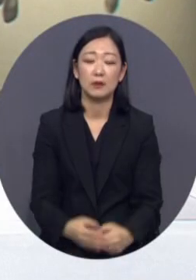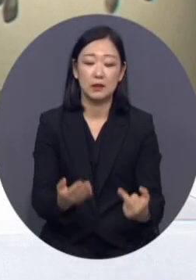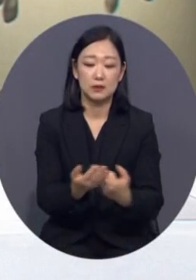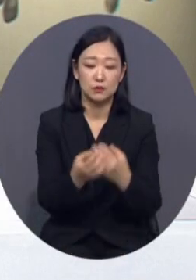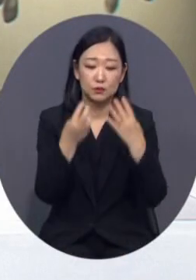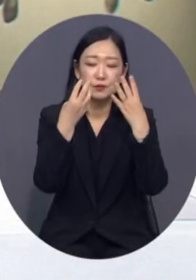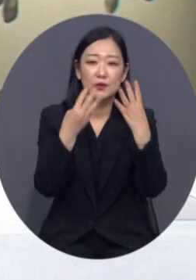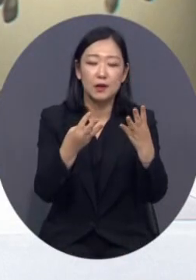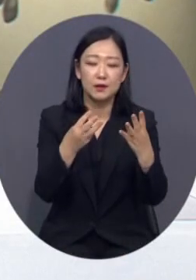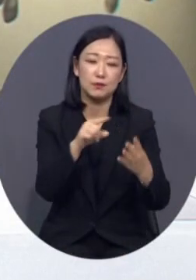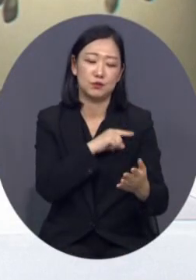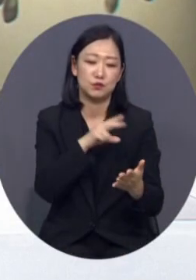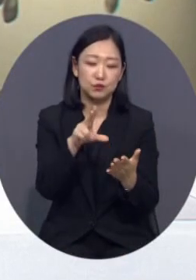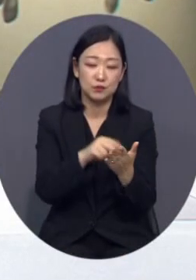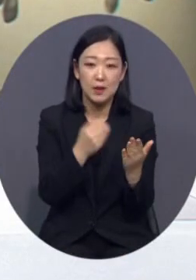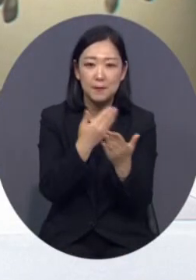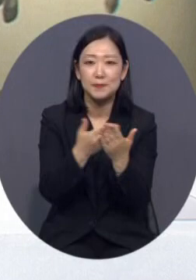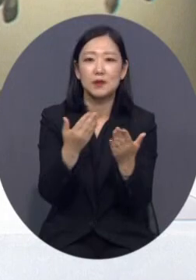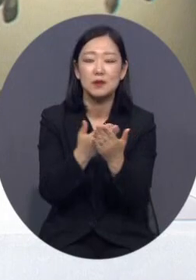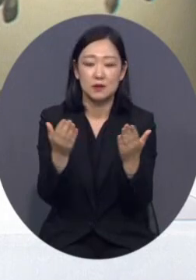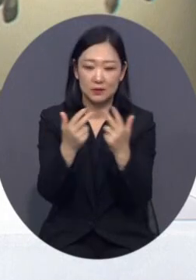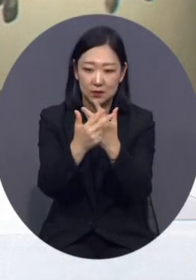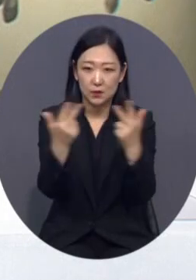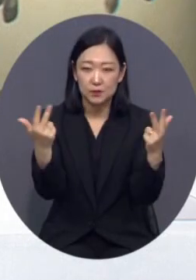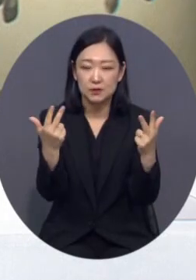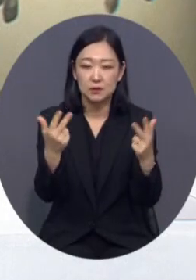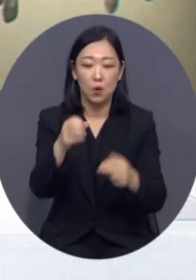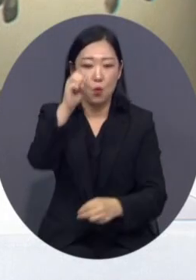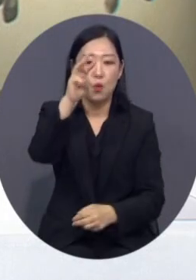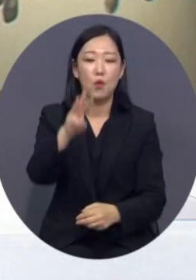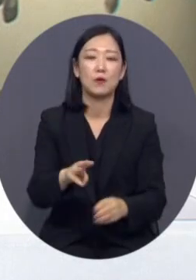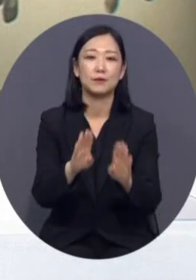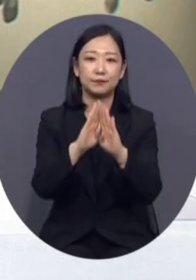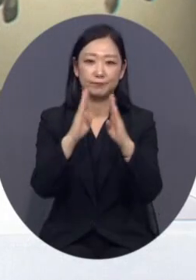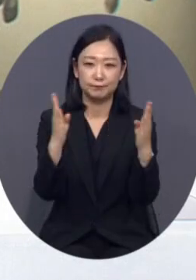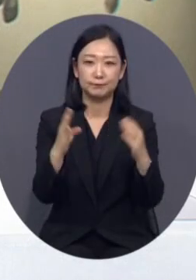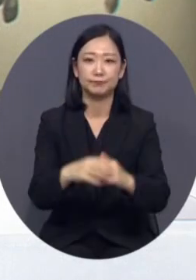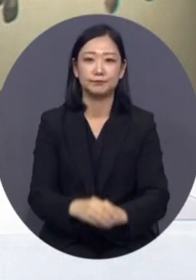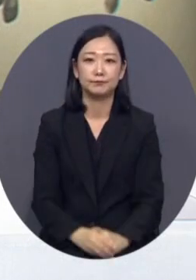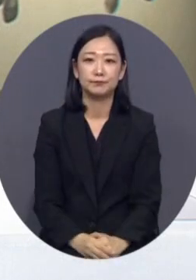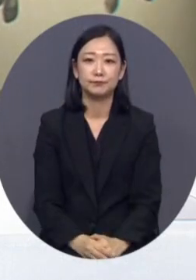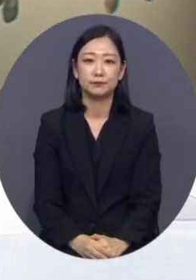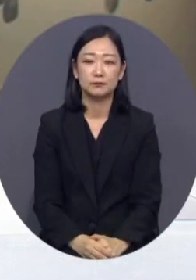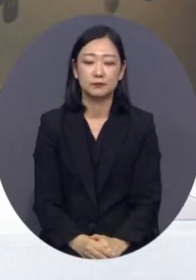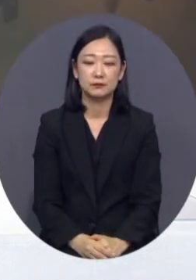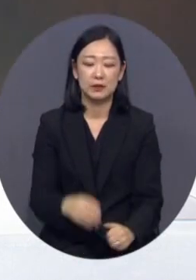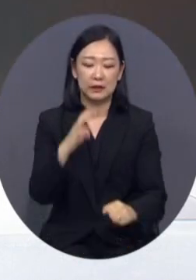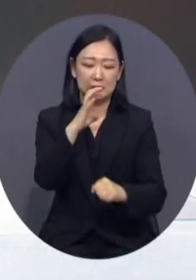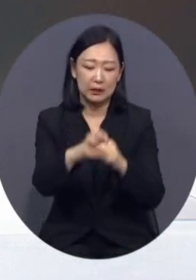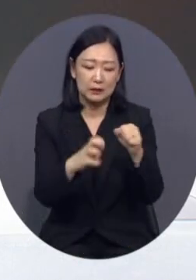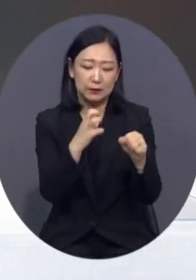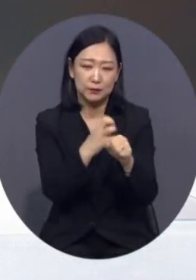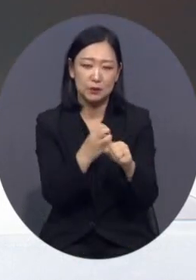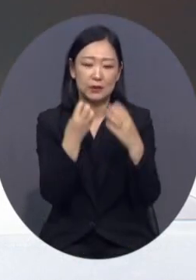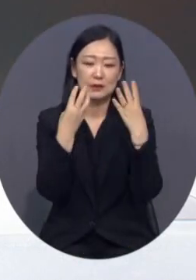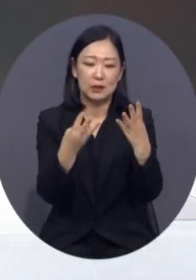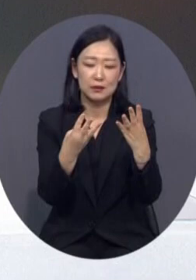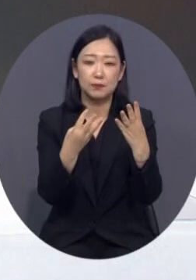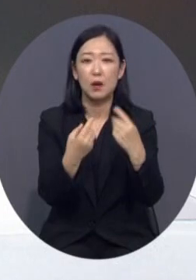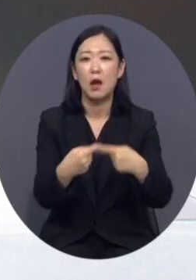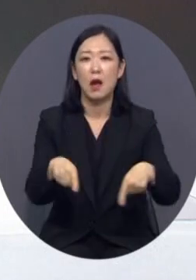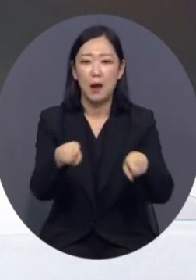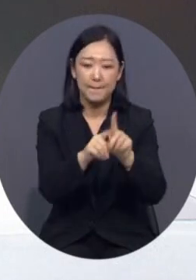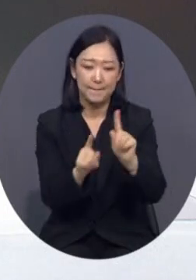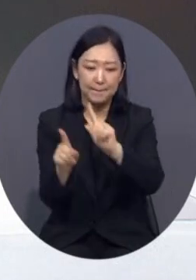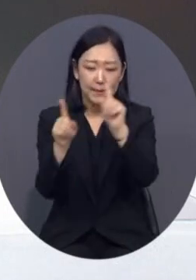제주 4351 주제로 한 미술작품 전시가 광주에서 열리고 있습니다 40여년을 43과